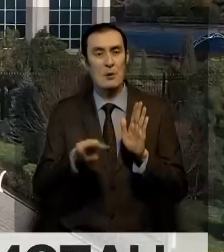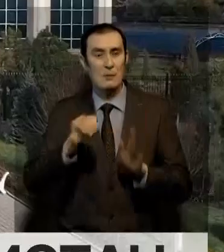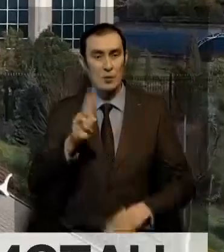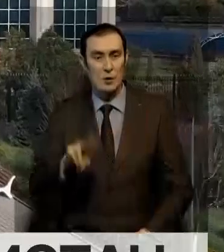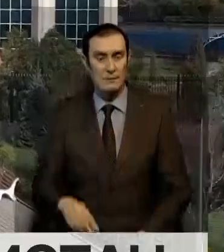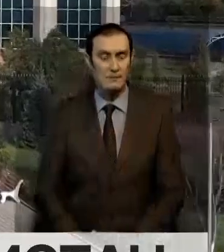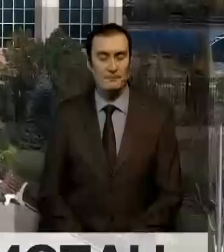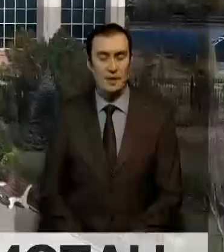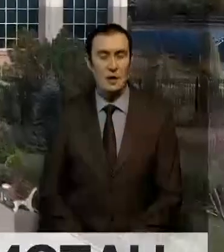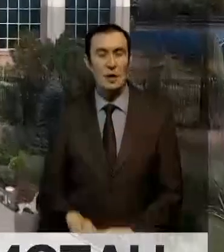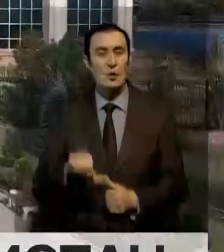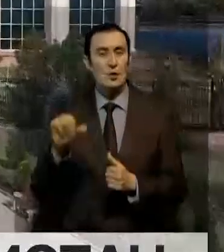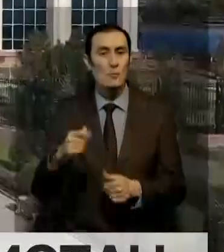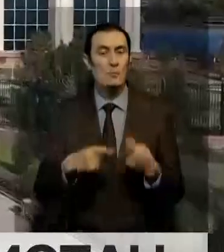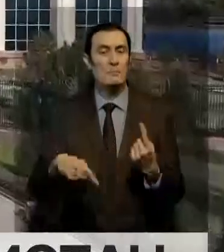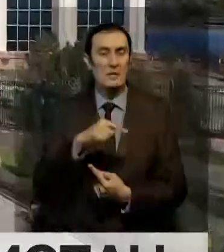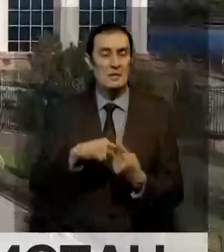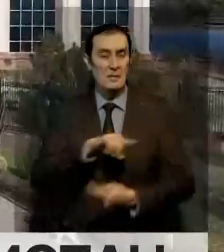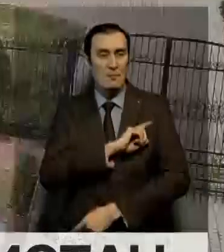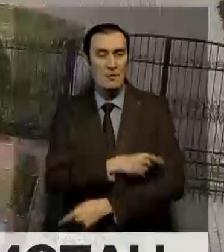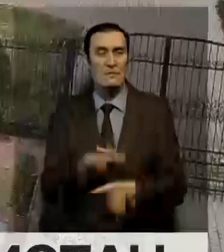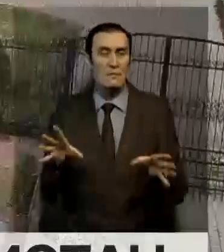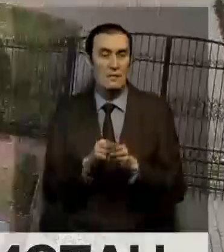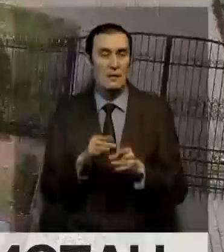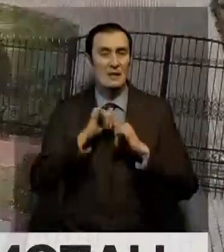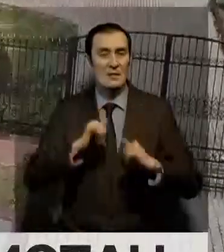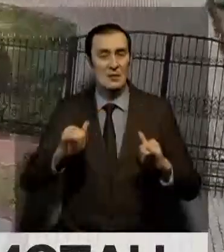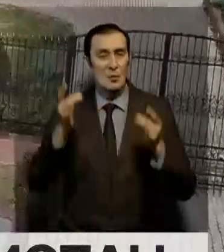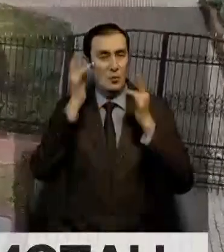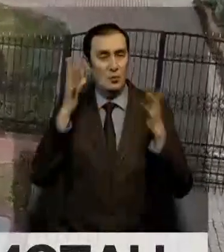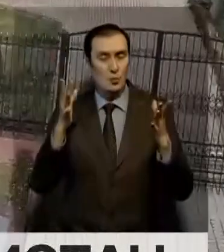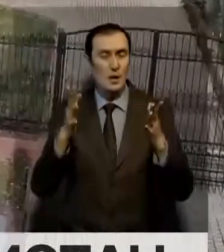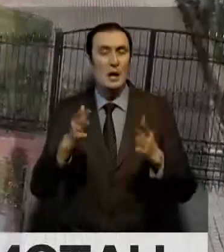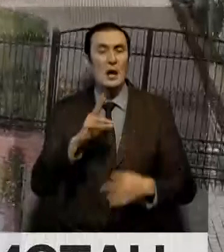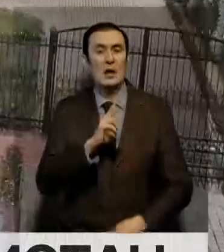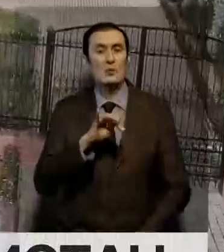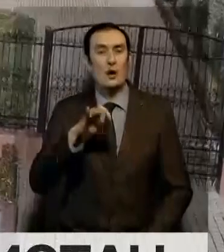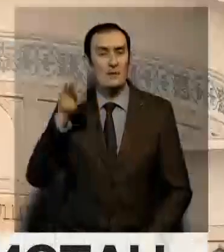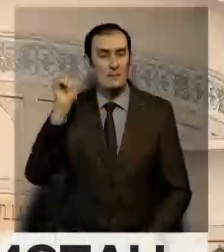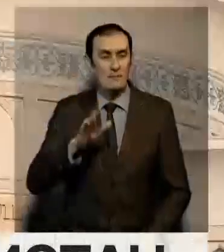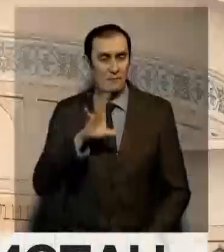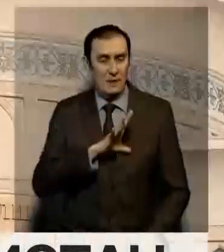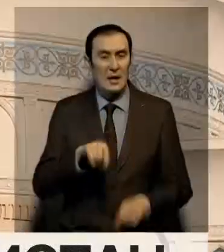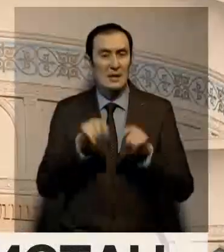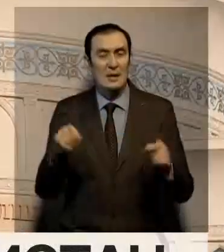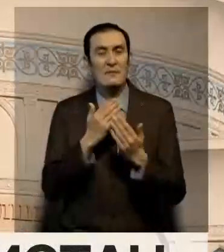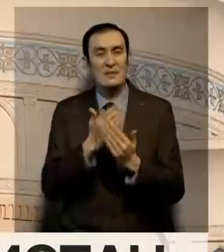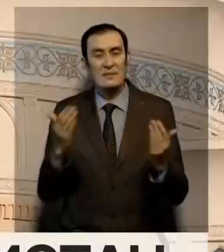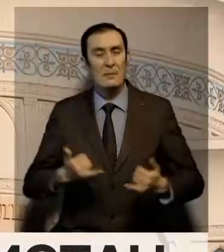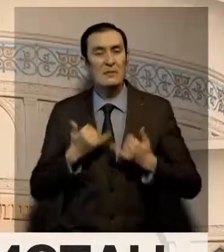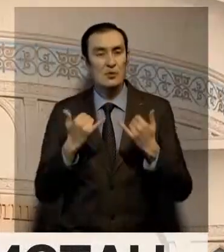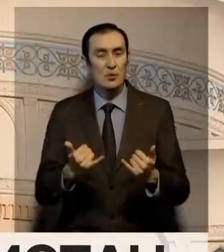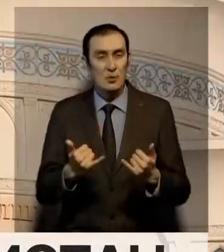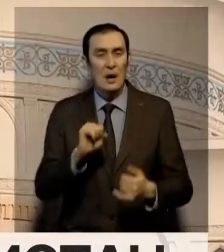долларов. Помимо бизнеса, мощная кооперация идет на культурном уровне. Накануне визита Касым-Жомарта Токаева в стране открылась выставка,